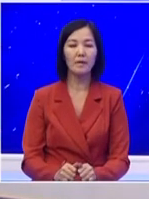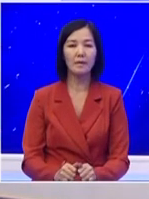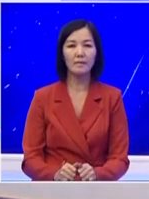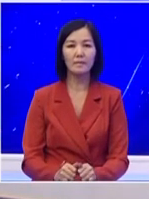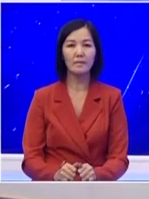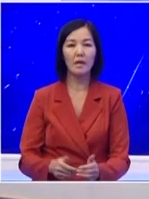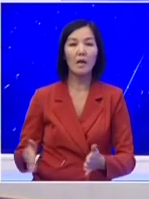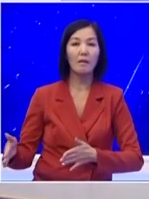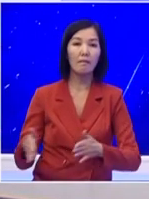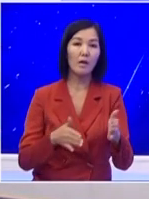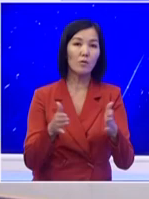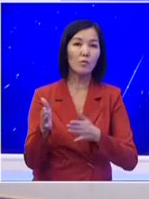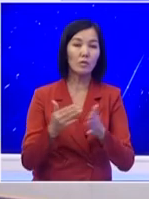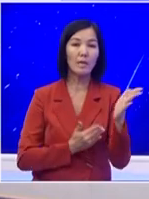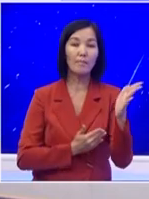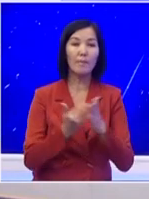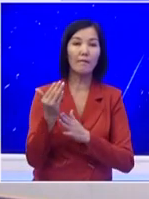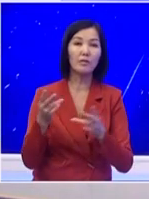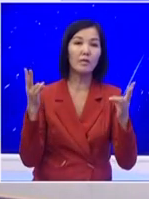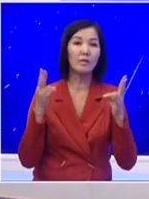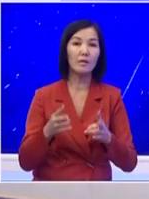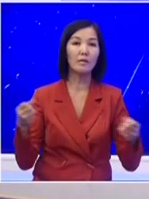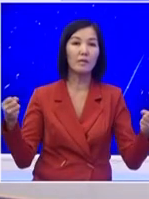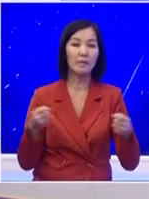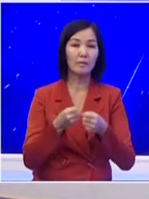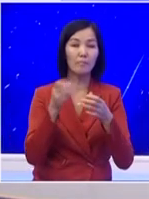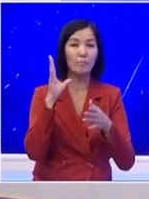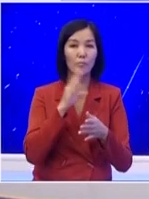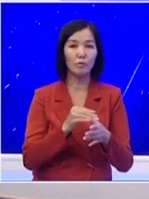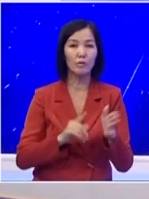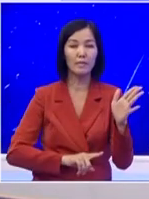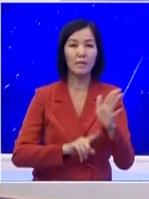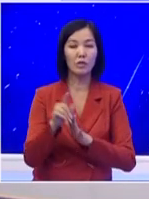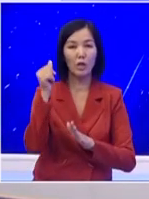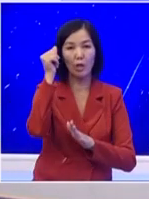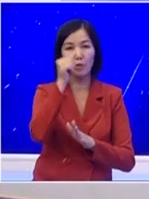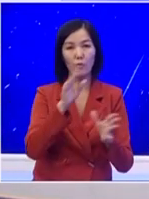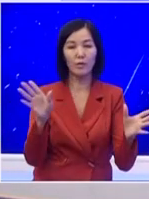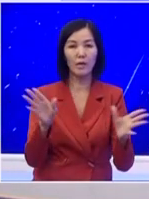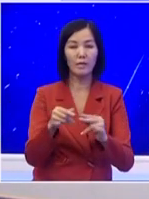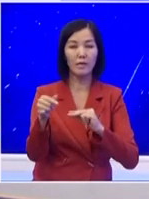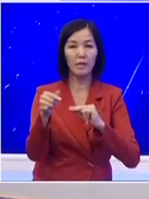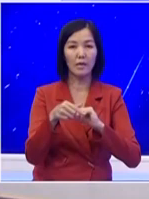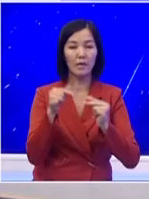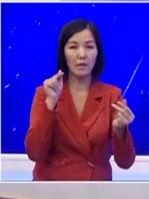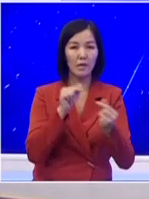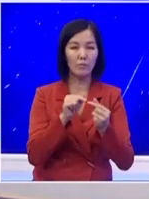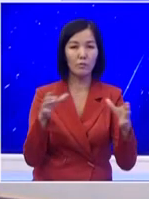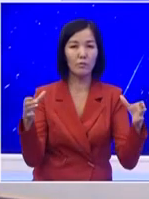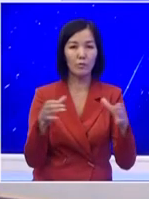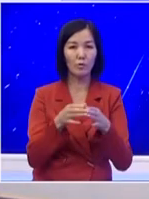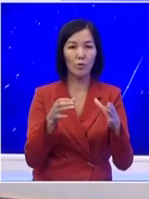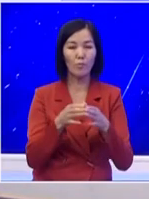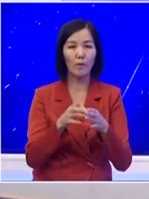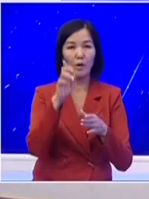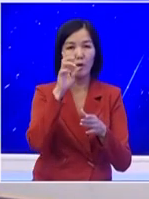Некачественное дорожное полотно – это повышенная аварийность и рост числа ДТП. С начала года антикоррупционная мониторинговая группа в составе представителей